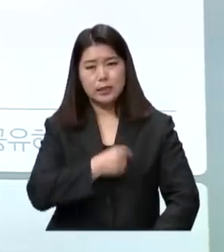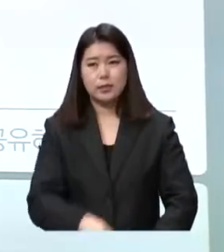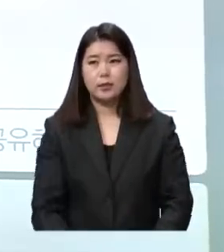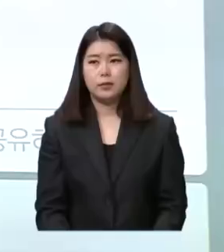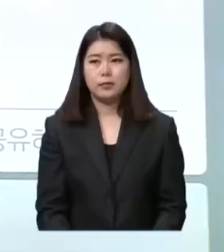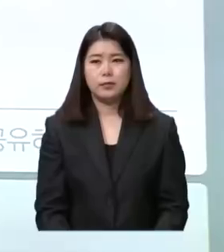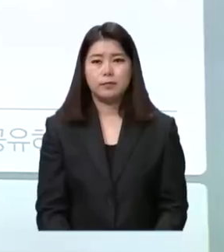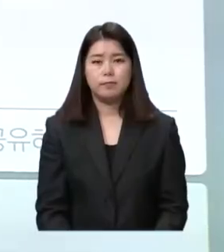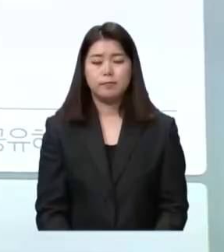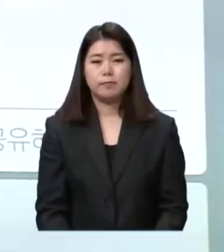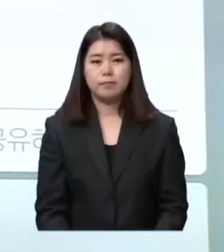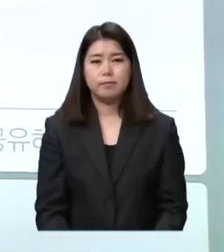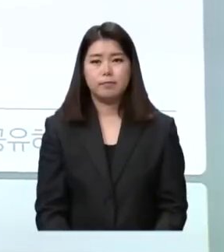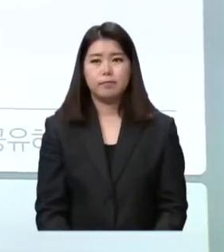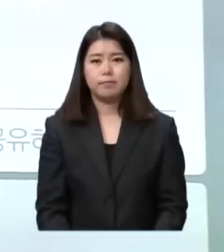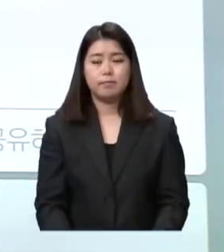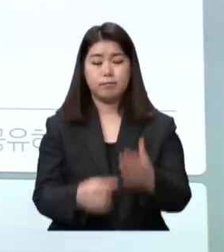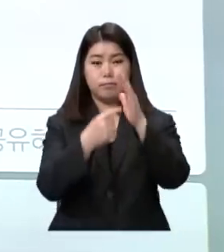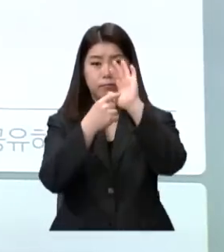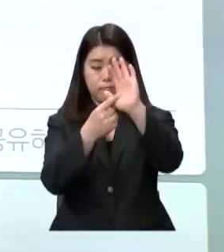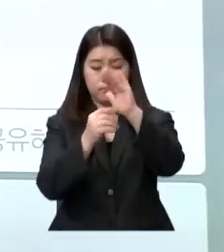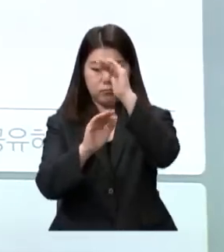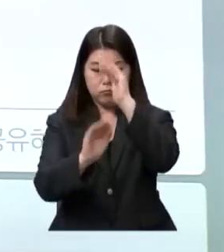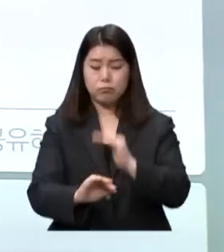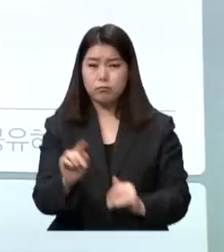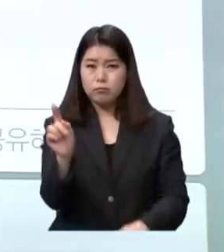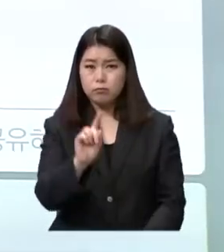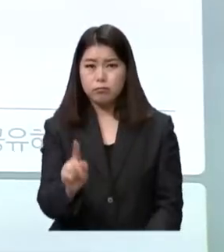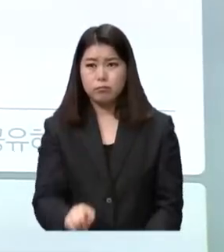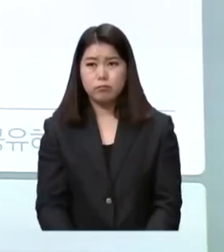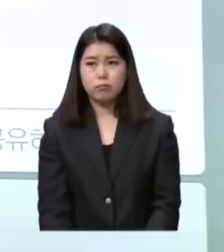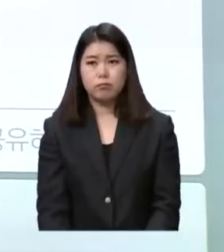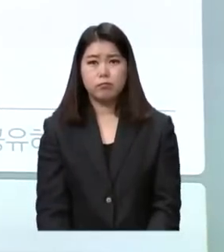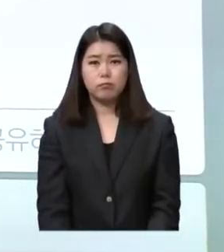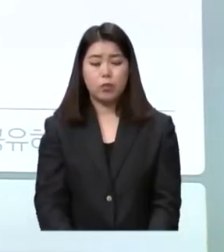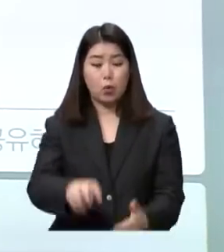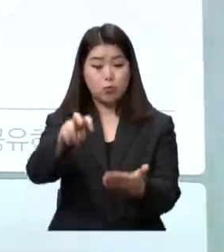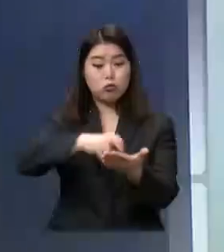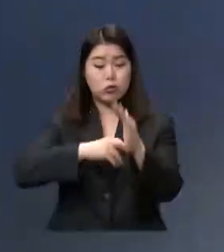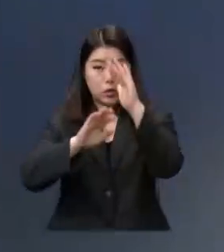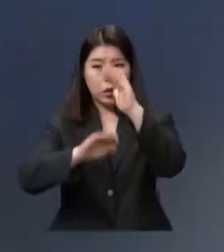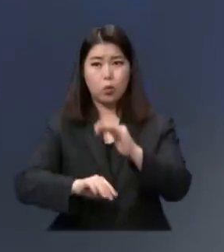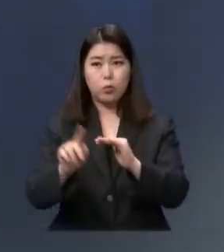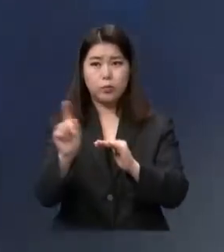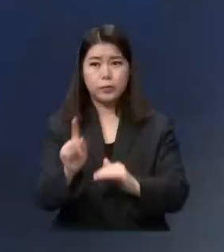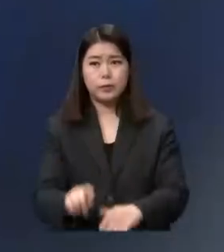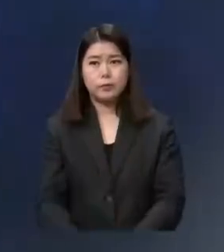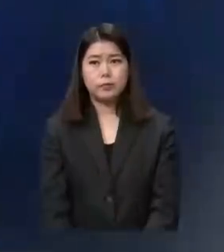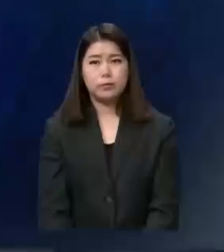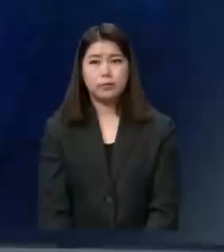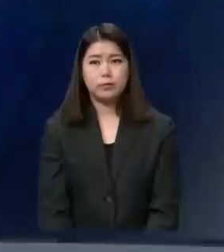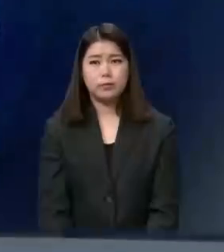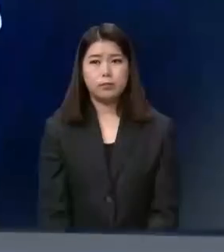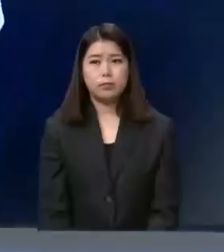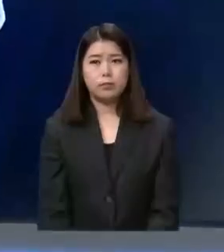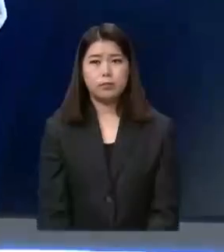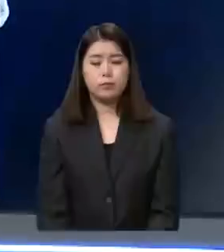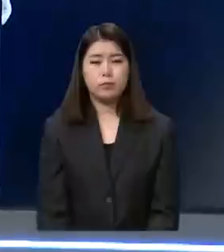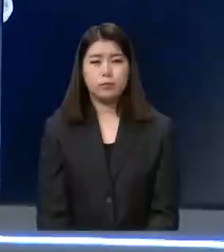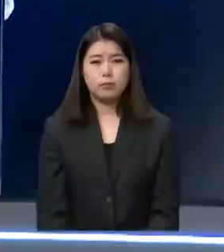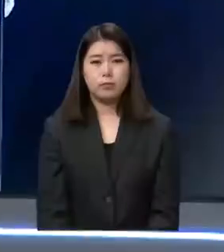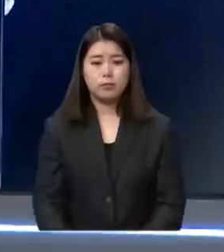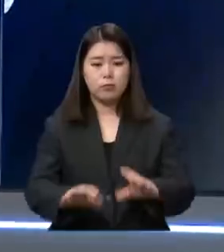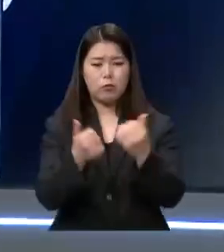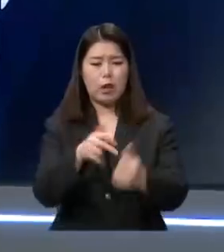비명계죠이 글을 올렸습니다 대체 무슨 문자인데 궁금하실 것 같아서 그 문자도 저희가 좀 준비를 해봤습니다 무슨 문자냐